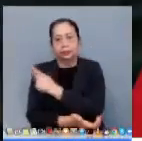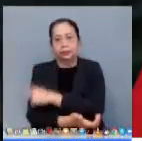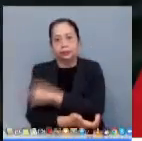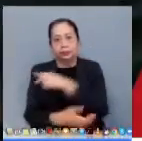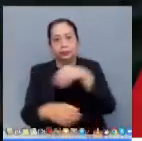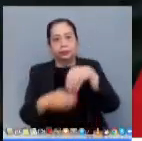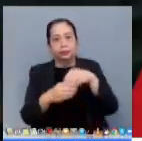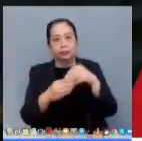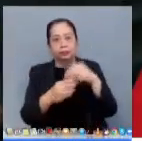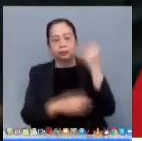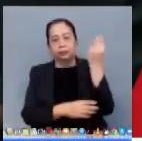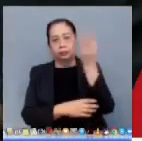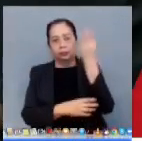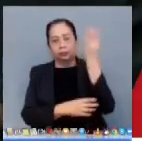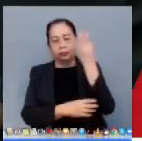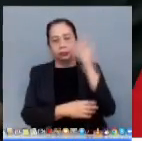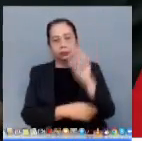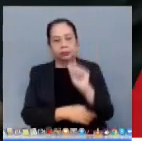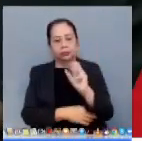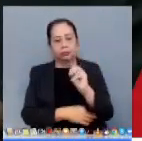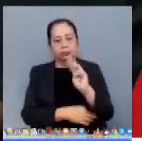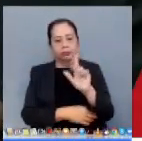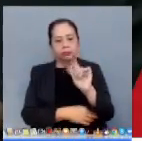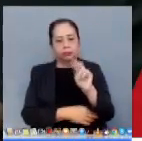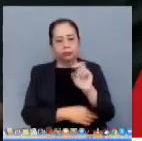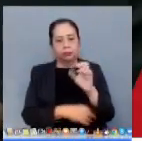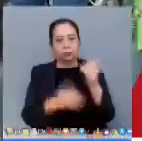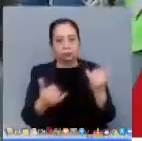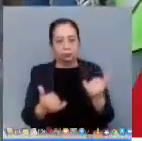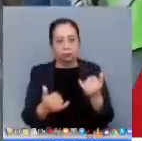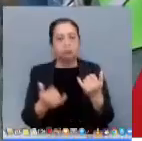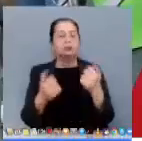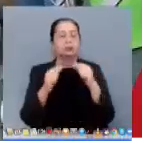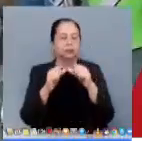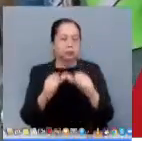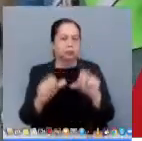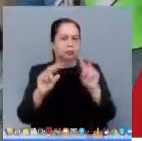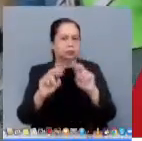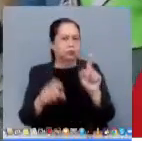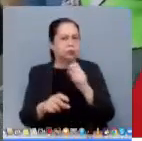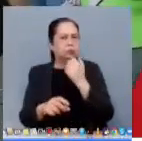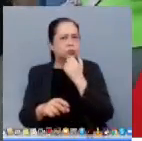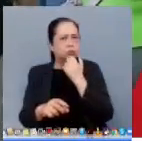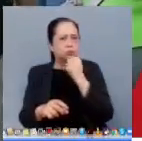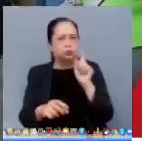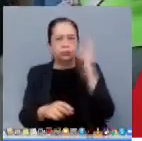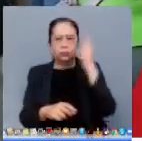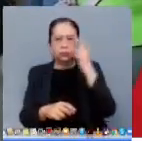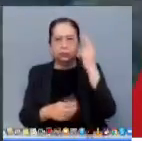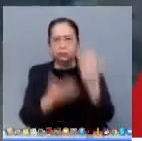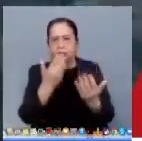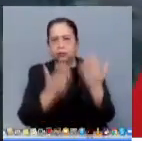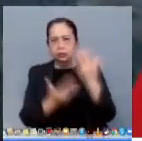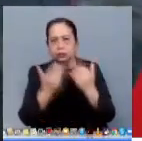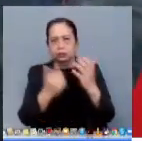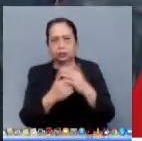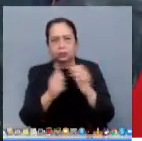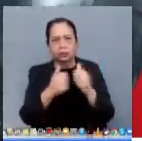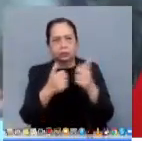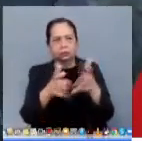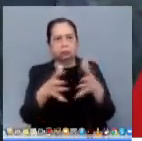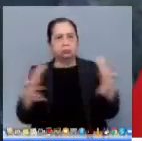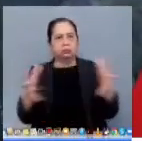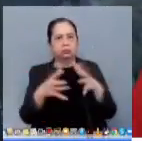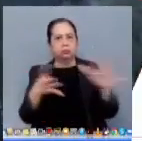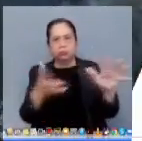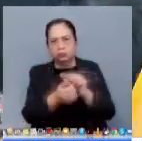ngayon at sa ngayon ay patuloy pa yung imbestigasyon kung ano ang pinagmula ng sunog at ano ang lawak ng pinsalang idinulot